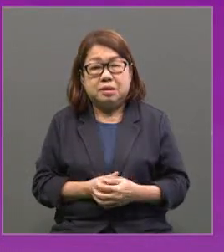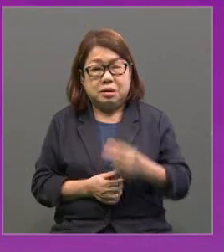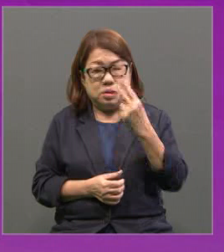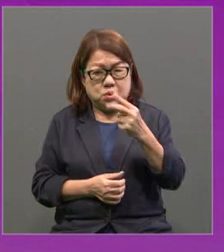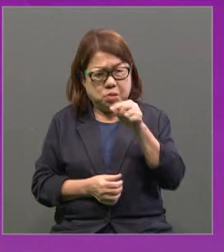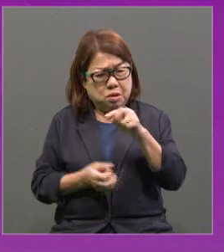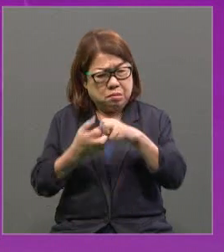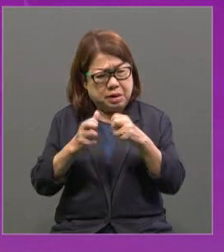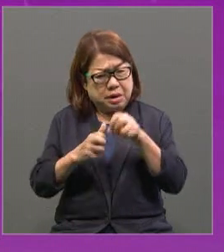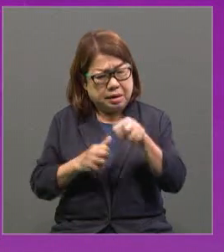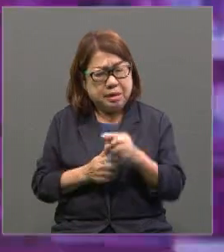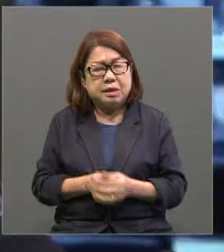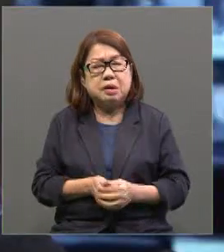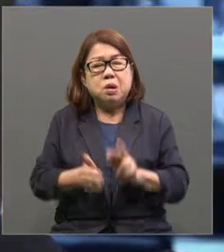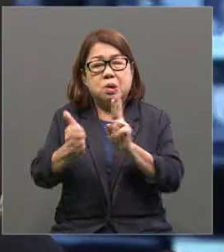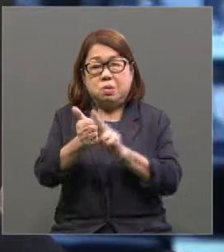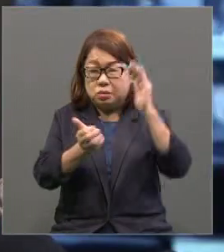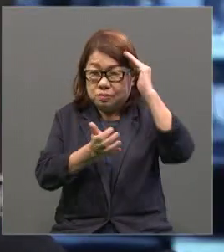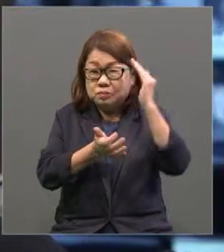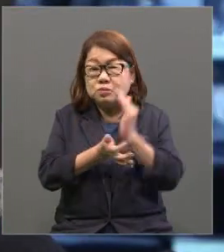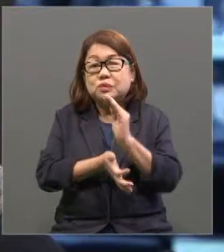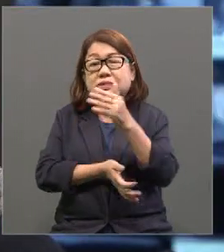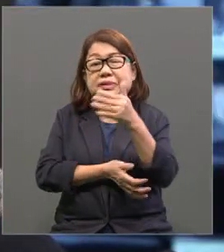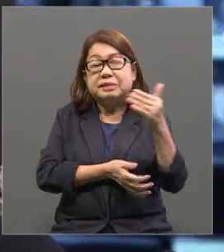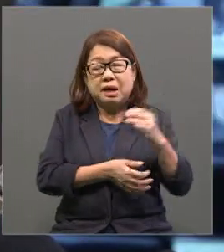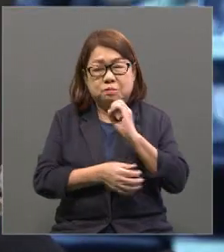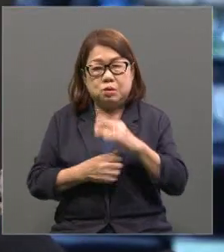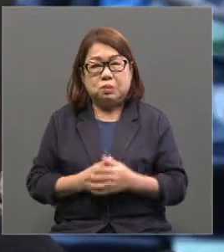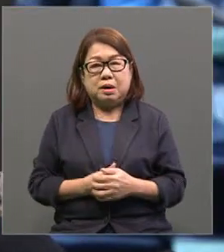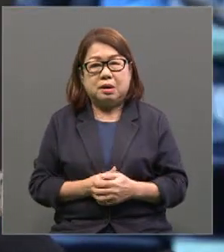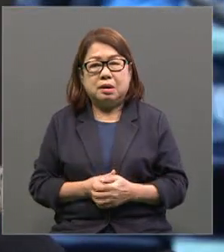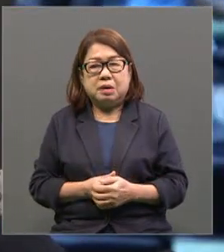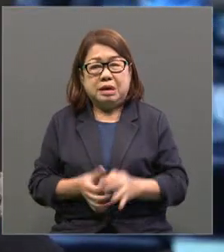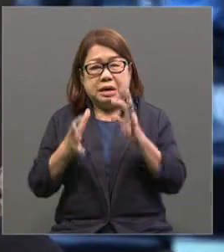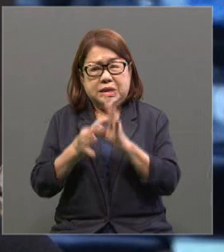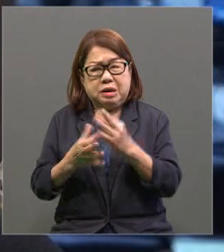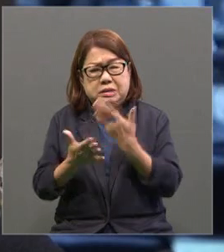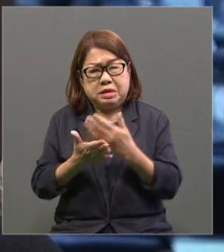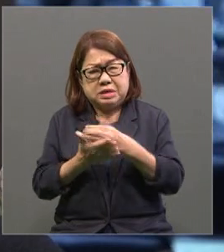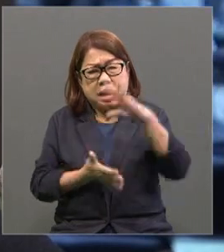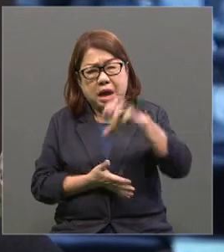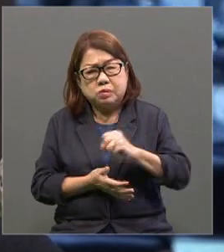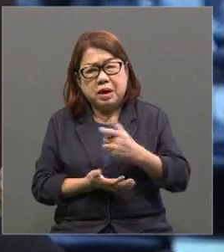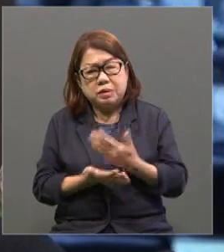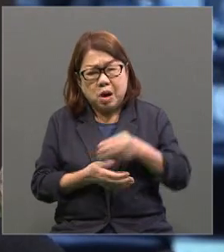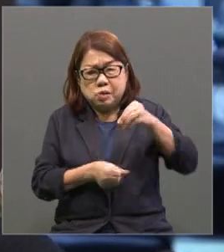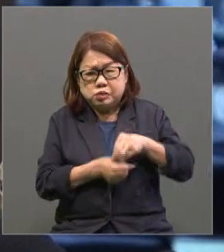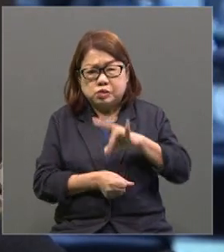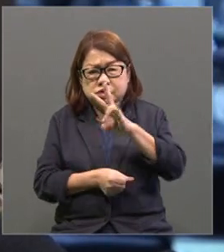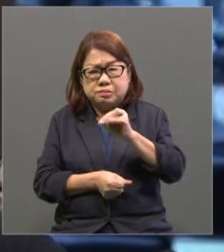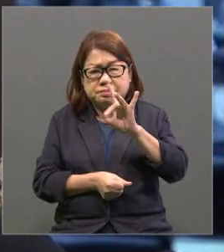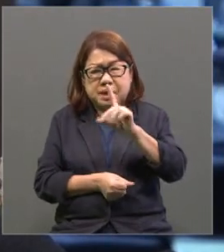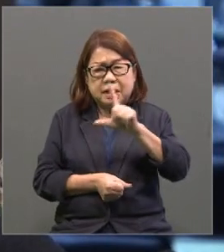รงนี้ทางด้านพลตำรวจเอกสุรเชษฐ์หักพานบิ๊กโจ๊กครับท่านบอกว่าเรื่องเส้นทางการเงิน78ล้านบาทของแอมที่เกี่ยวกับเว็บ